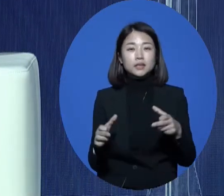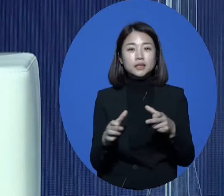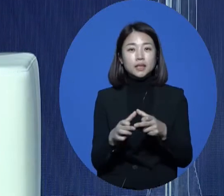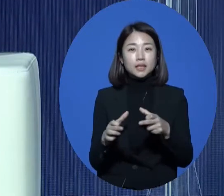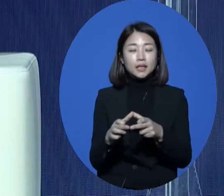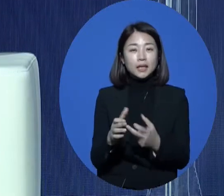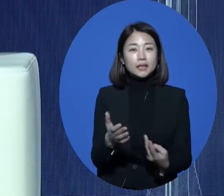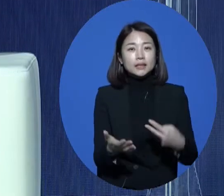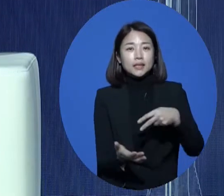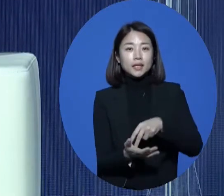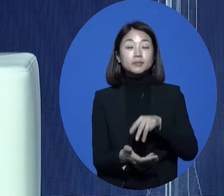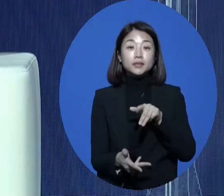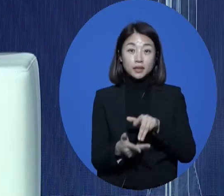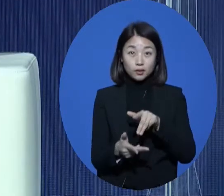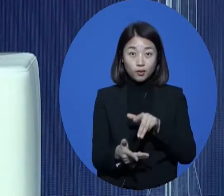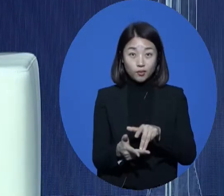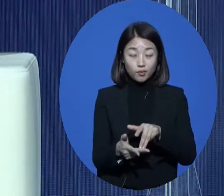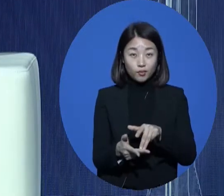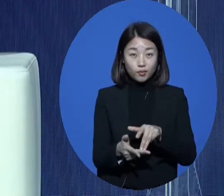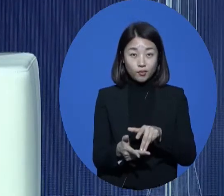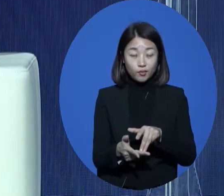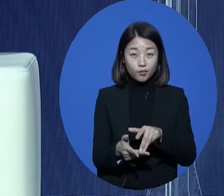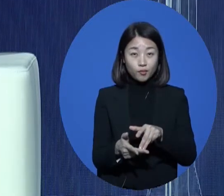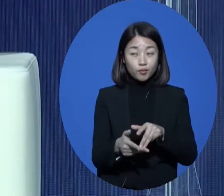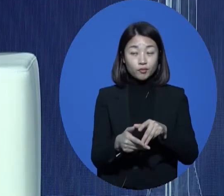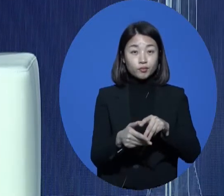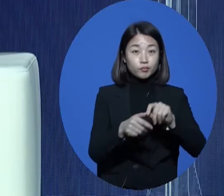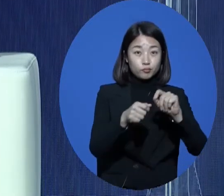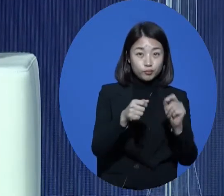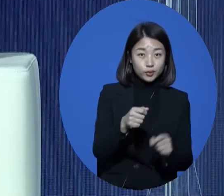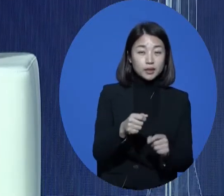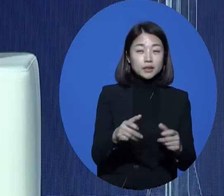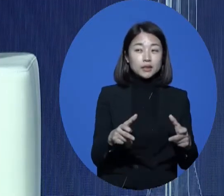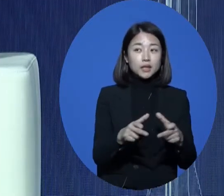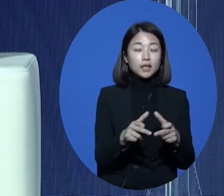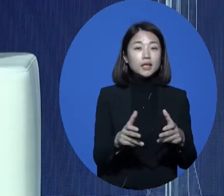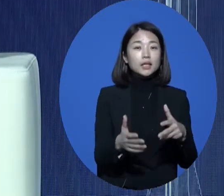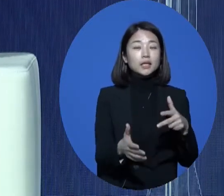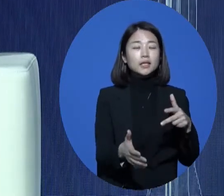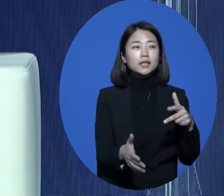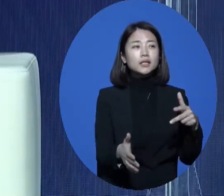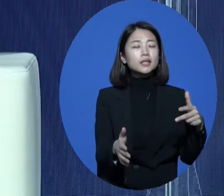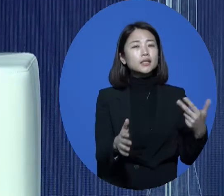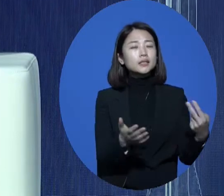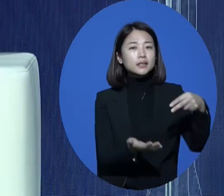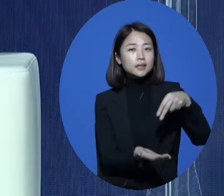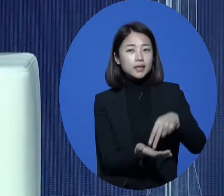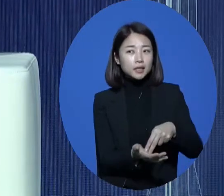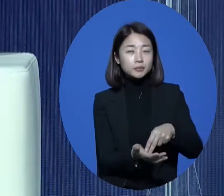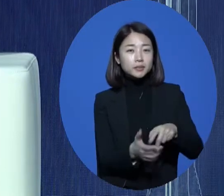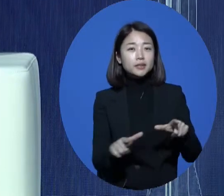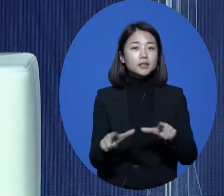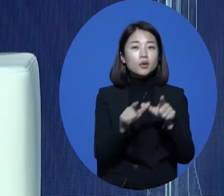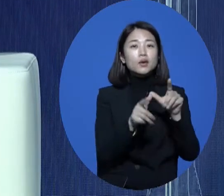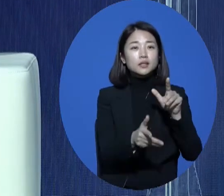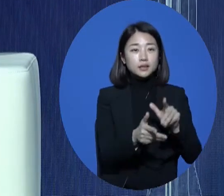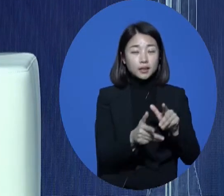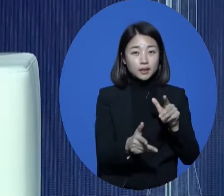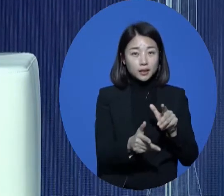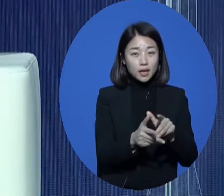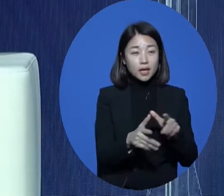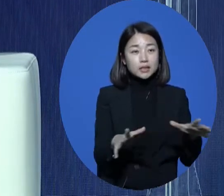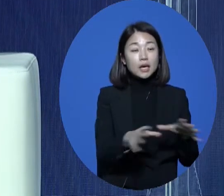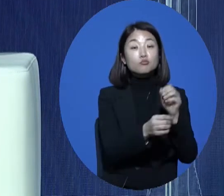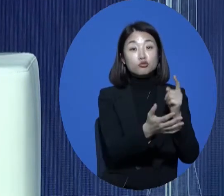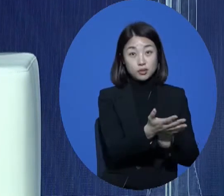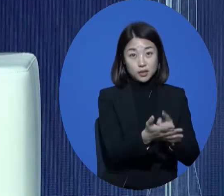장애인 자립센터 부설기관인 장애인 자립생활지원센터 사무국장으로 활동하고